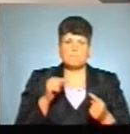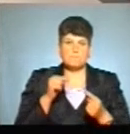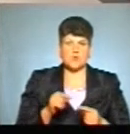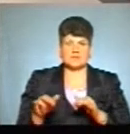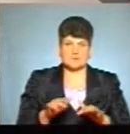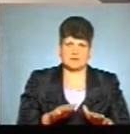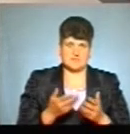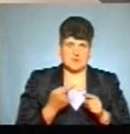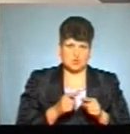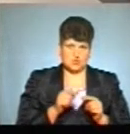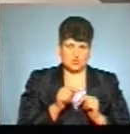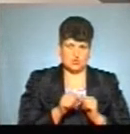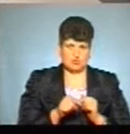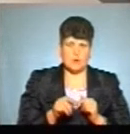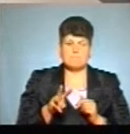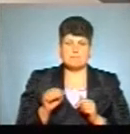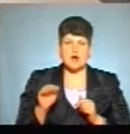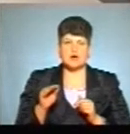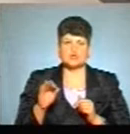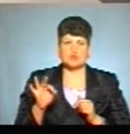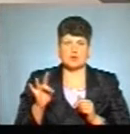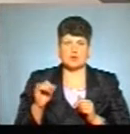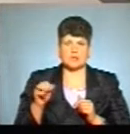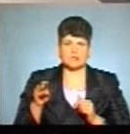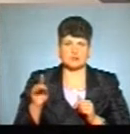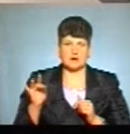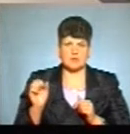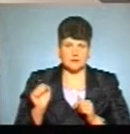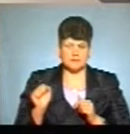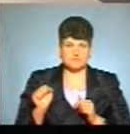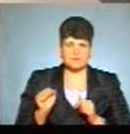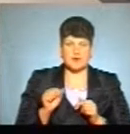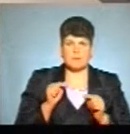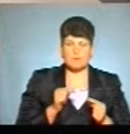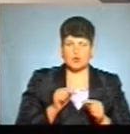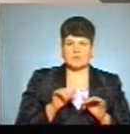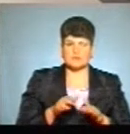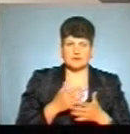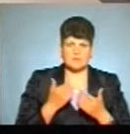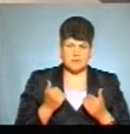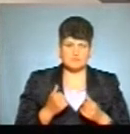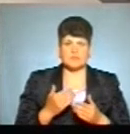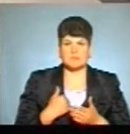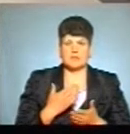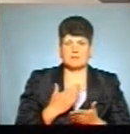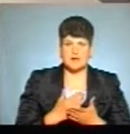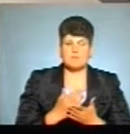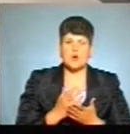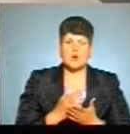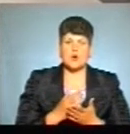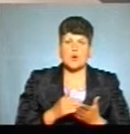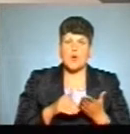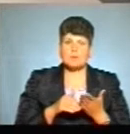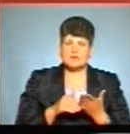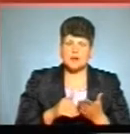цьому. Ну, по мажоритарці така протидія немає. Також ми маємо коментар